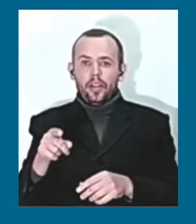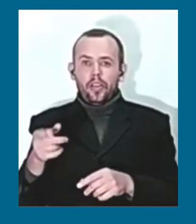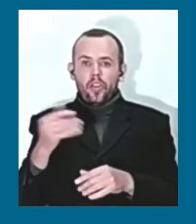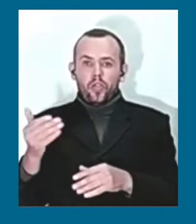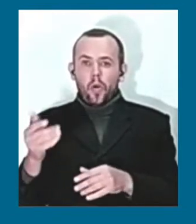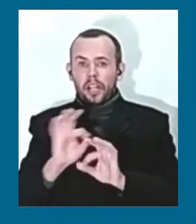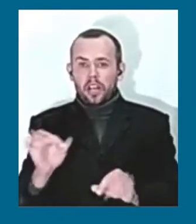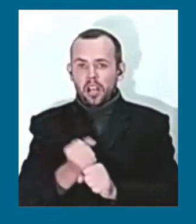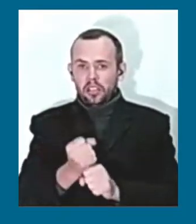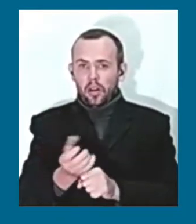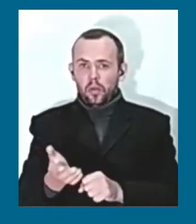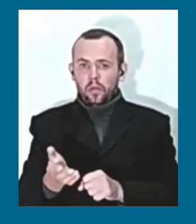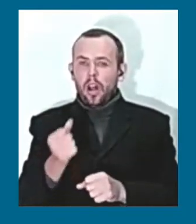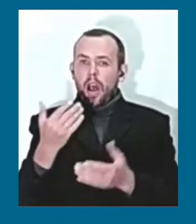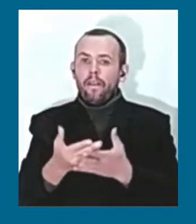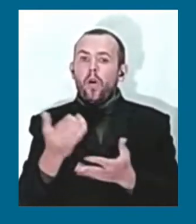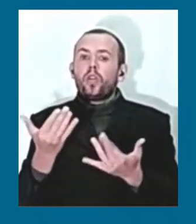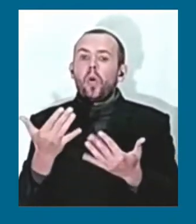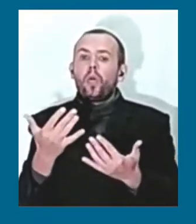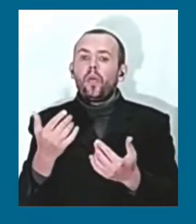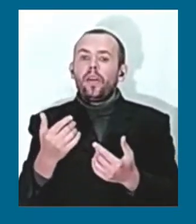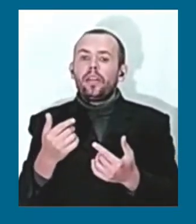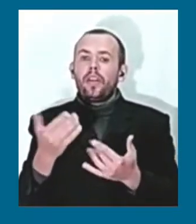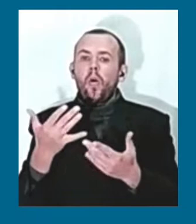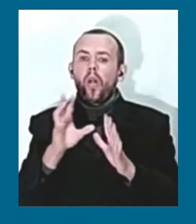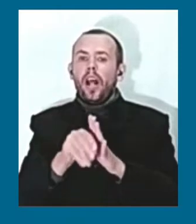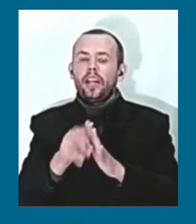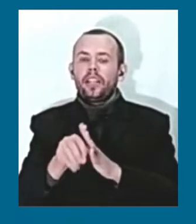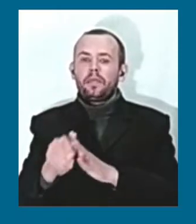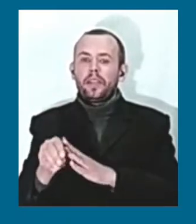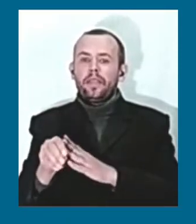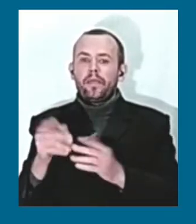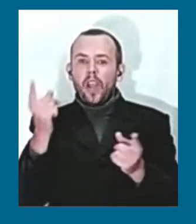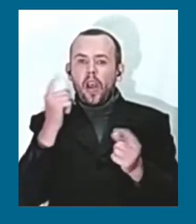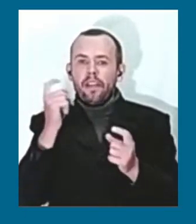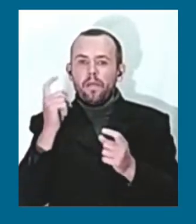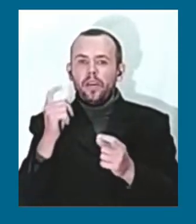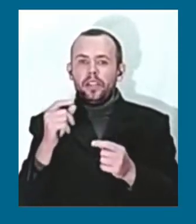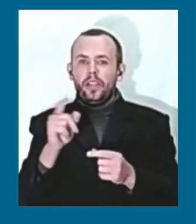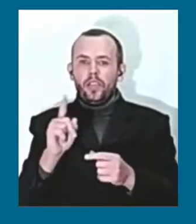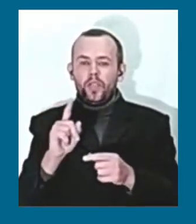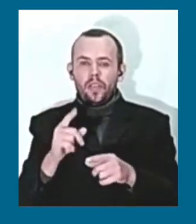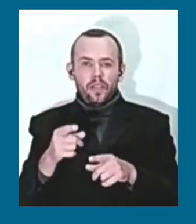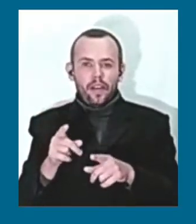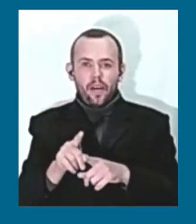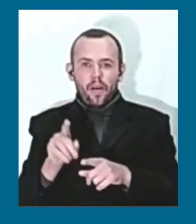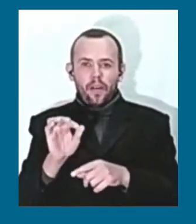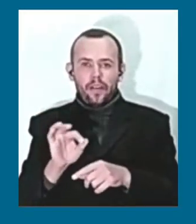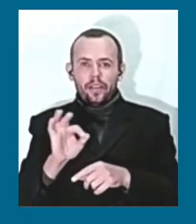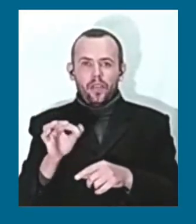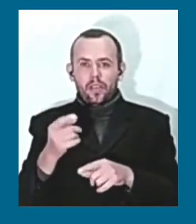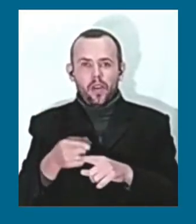вот сколько разместили... информация еще до великого будівництва, это у них забирает, в